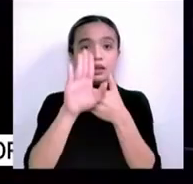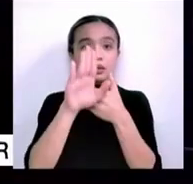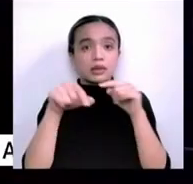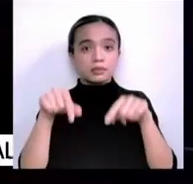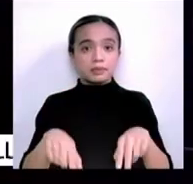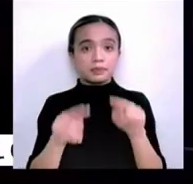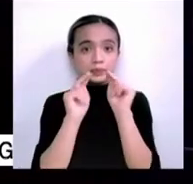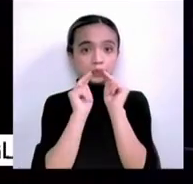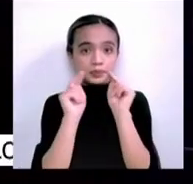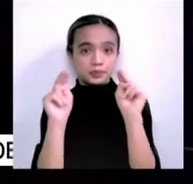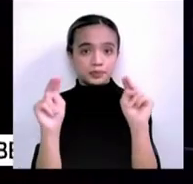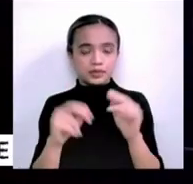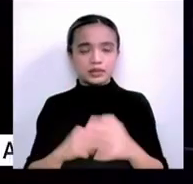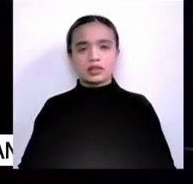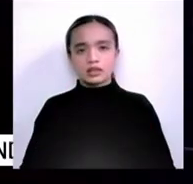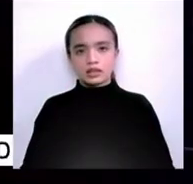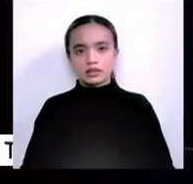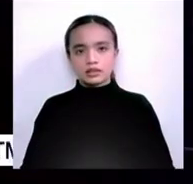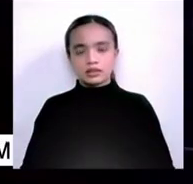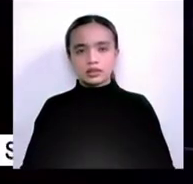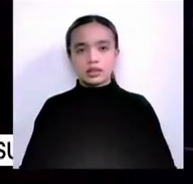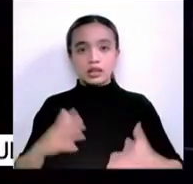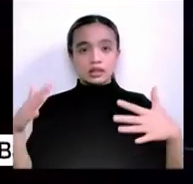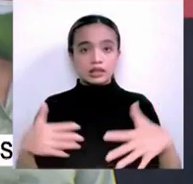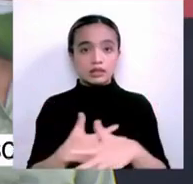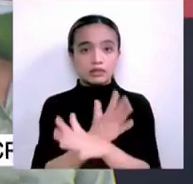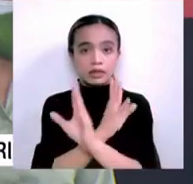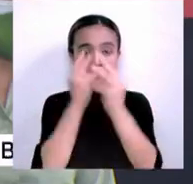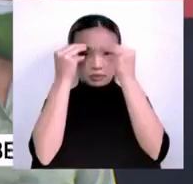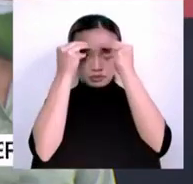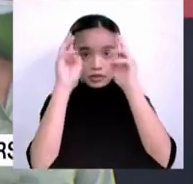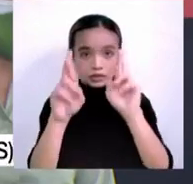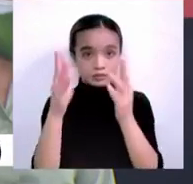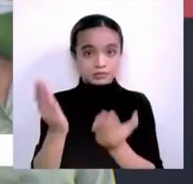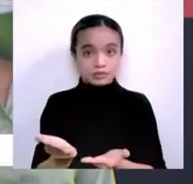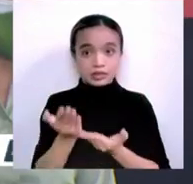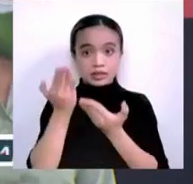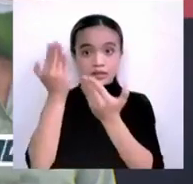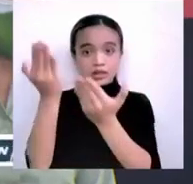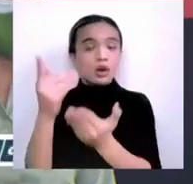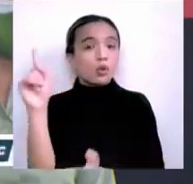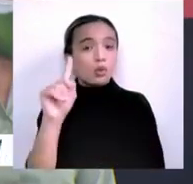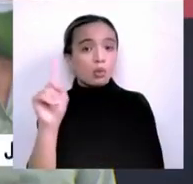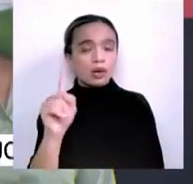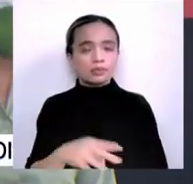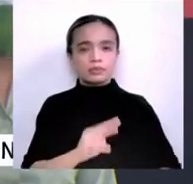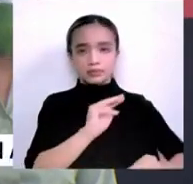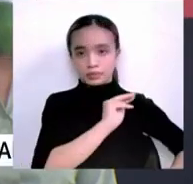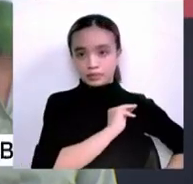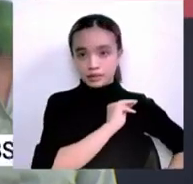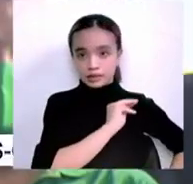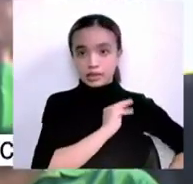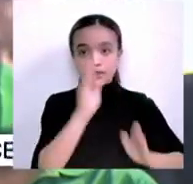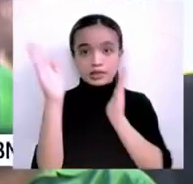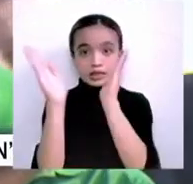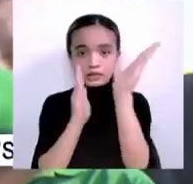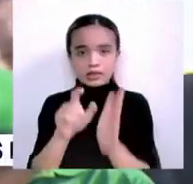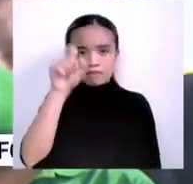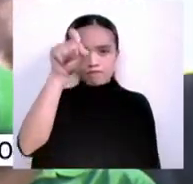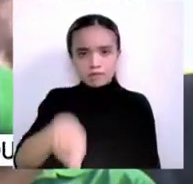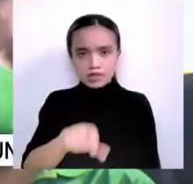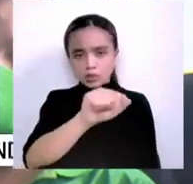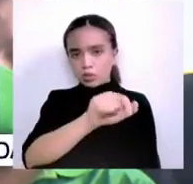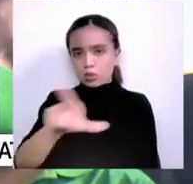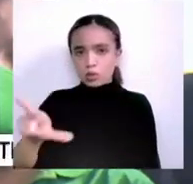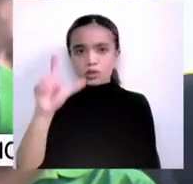Proposal of a Davao mayor and vice presidential candidate Sara Duterte Carpio to mandate military service for all Filipinos turning